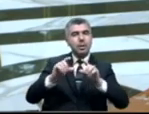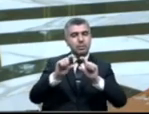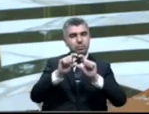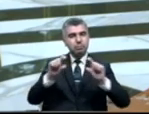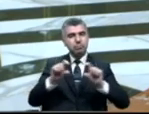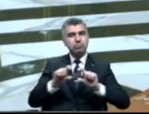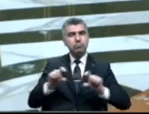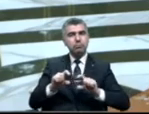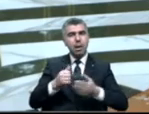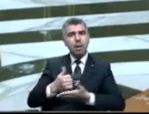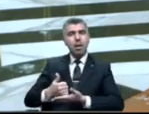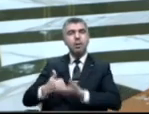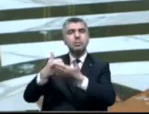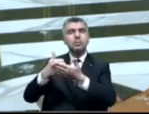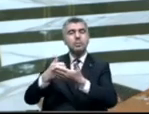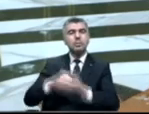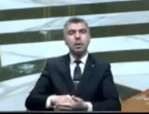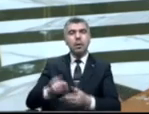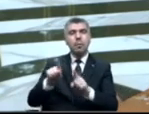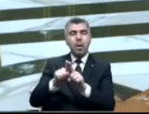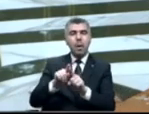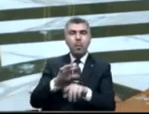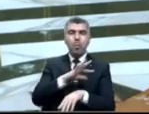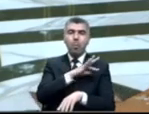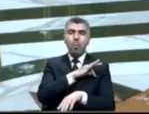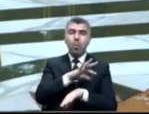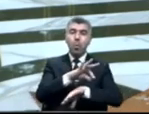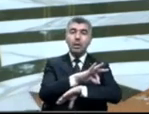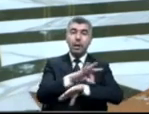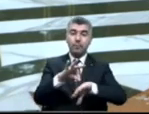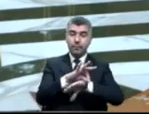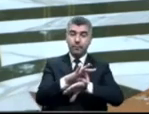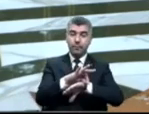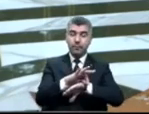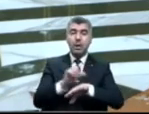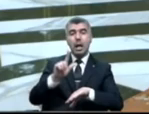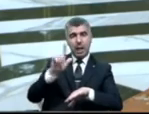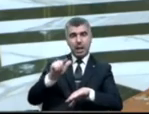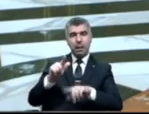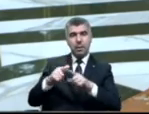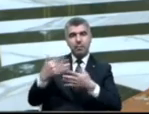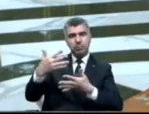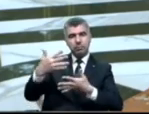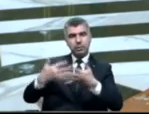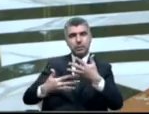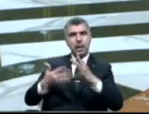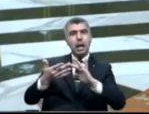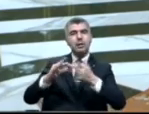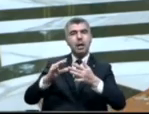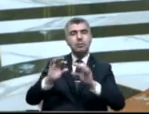موازية للخدمات. فكل موظف ومستخدم في القطاع يوجد في وضعية نظامية